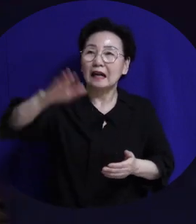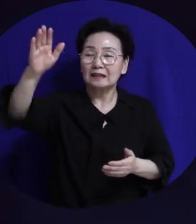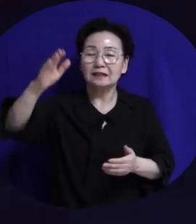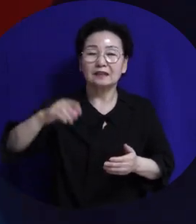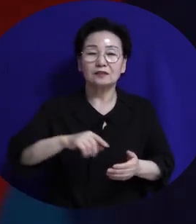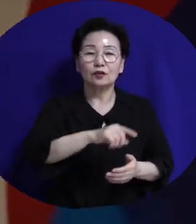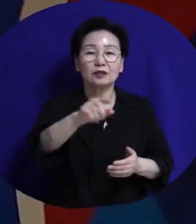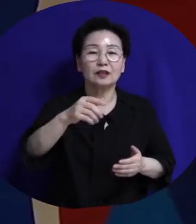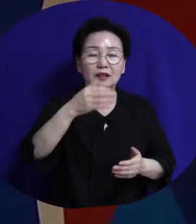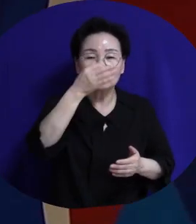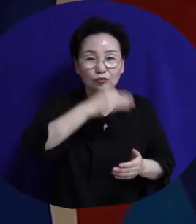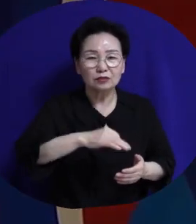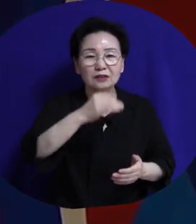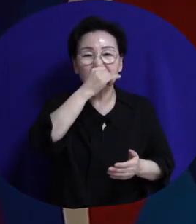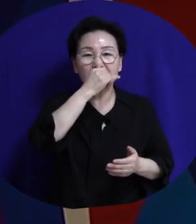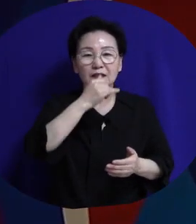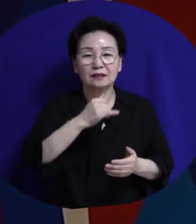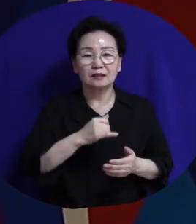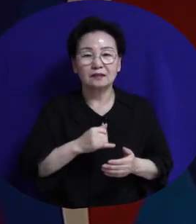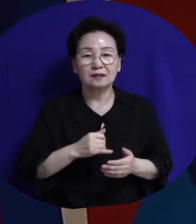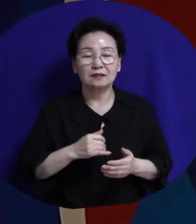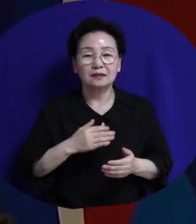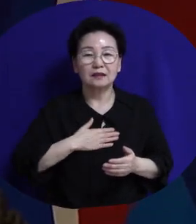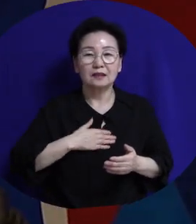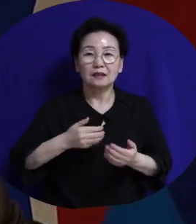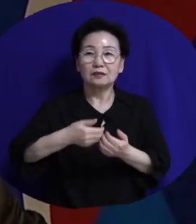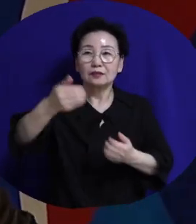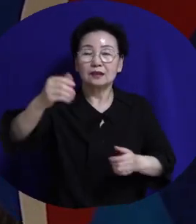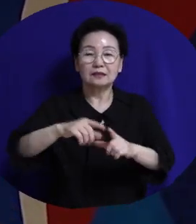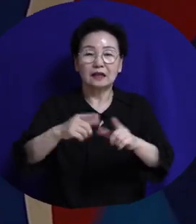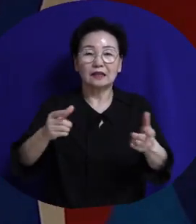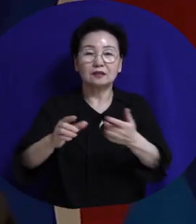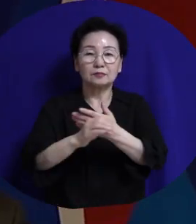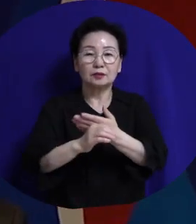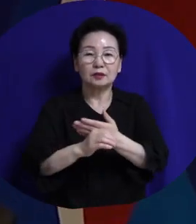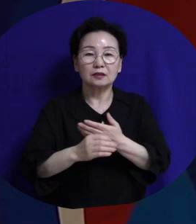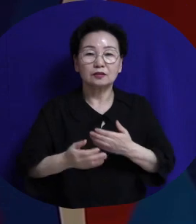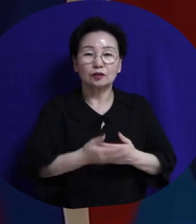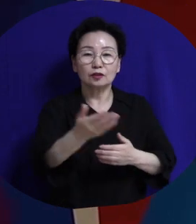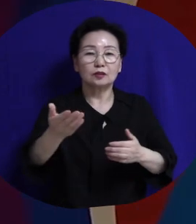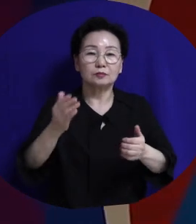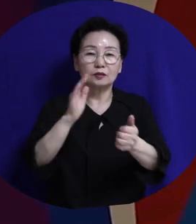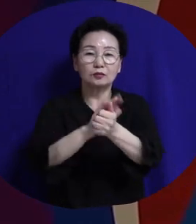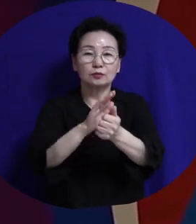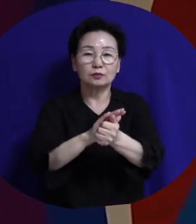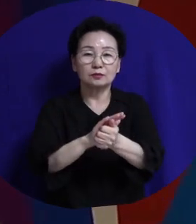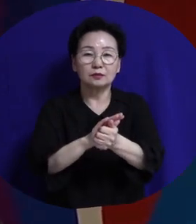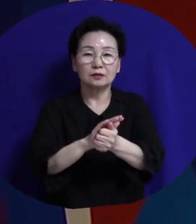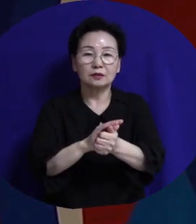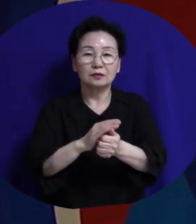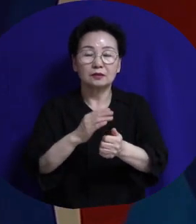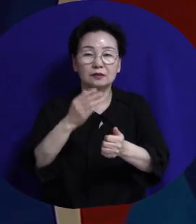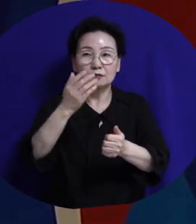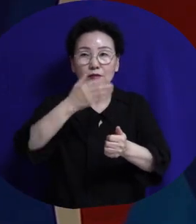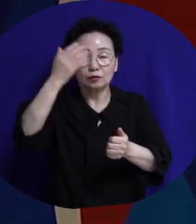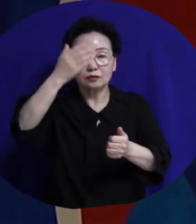말하는 게 너에게 유익하다는 거야. 내가 떠나가지 아니하면 보혜사 여러분을 도와줄 수 있는